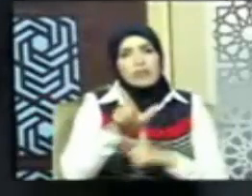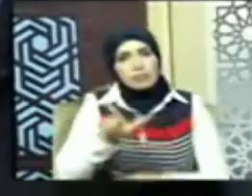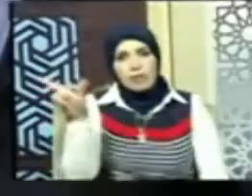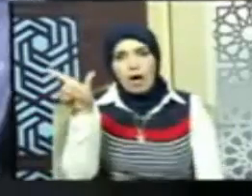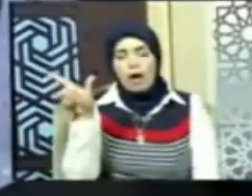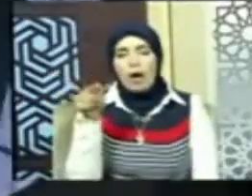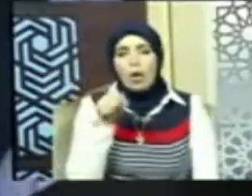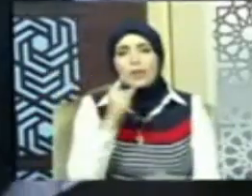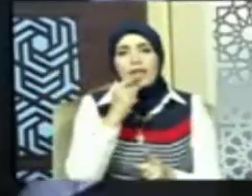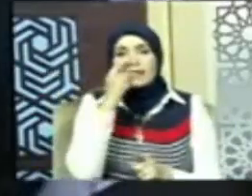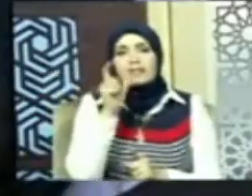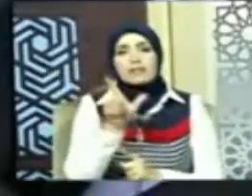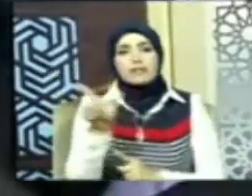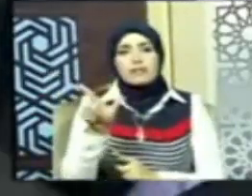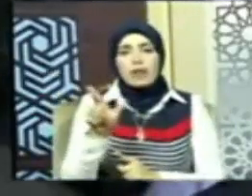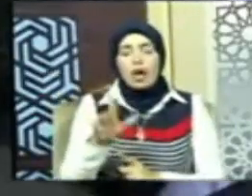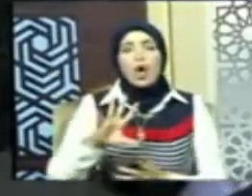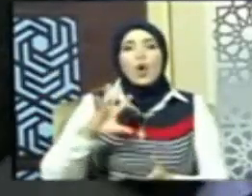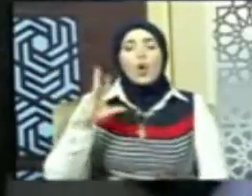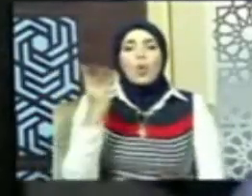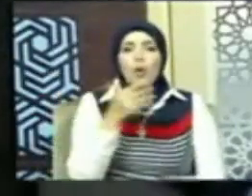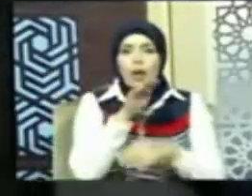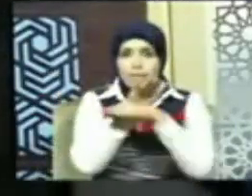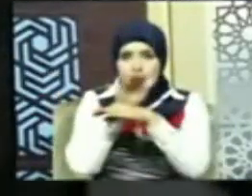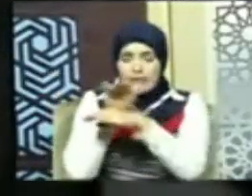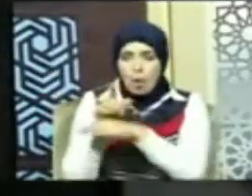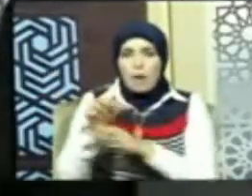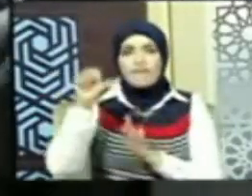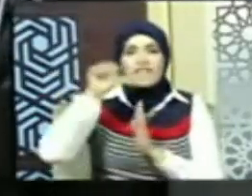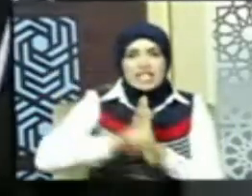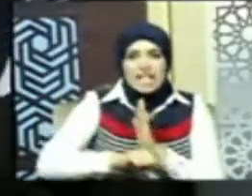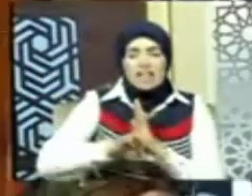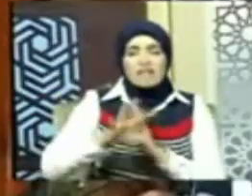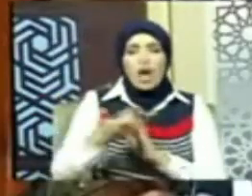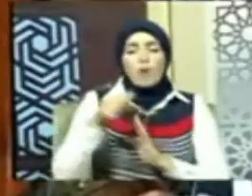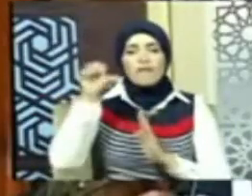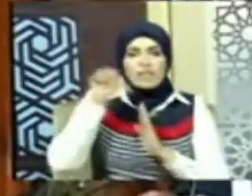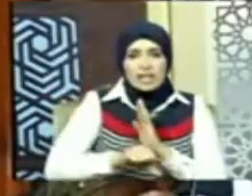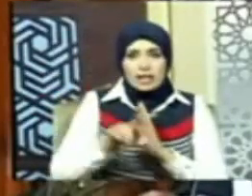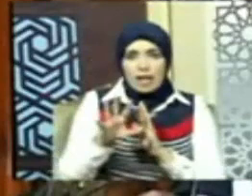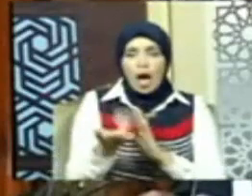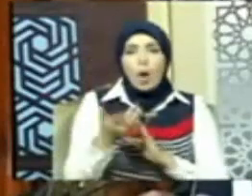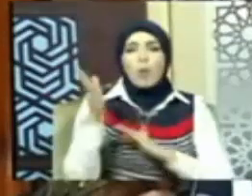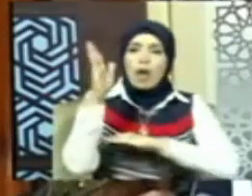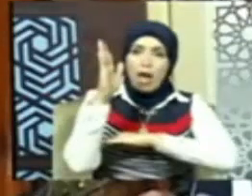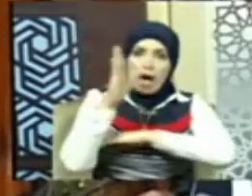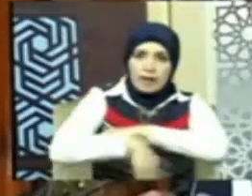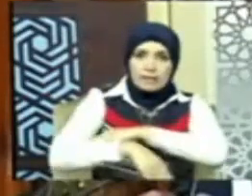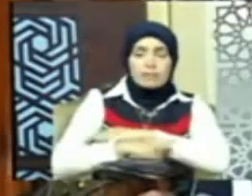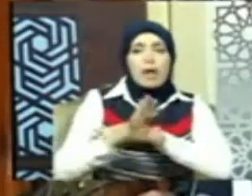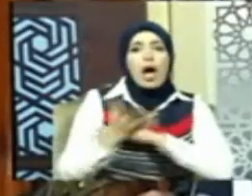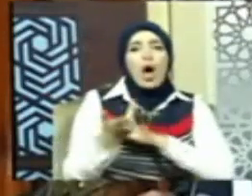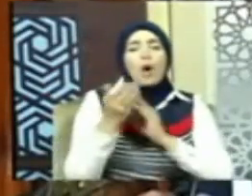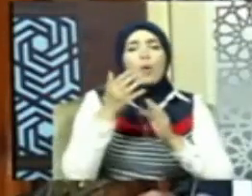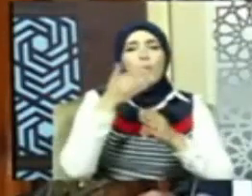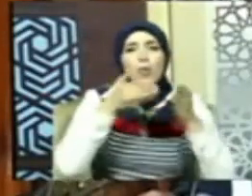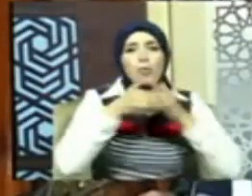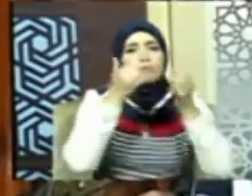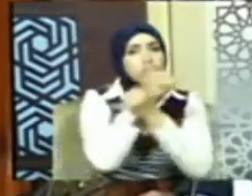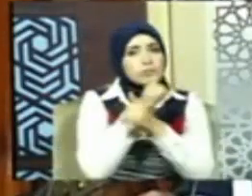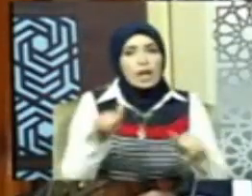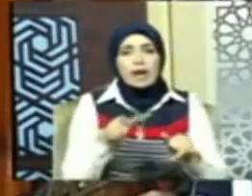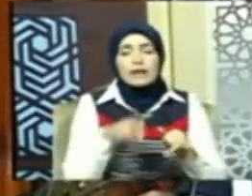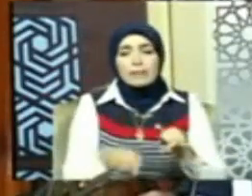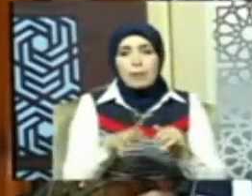الأديان. وكل ما يدعوك إلى الفساد أو الإفساد أو الهدم أو التخريب